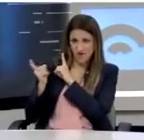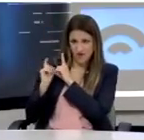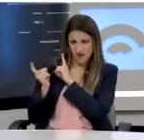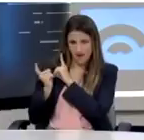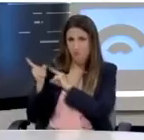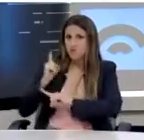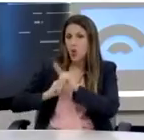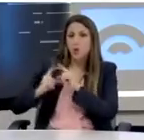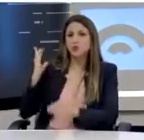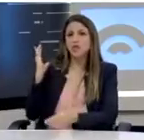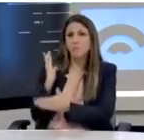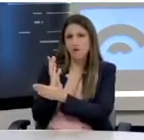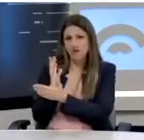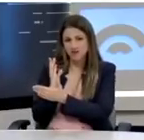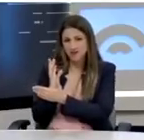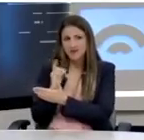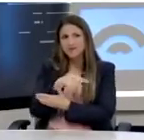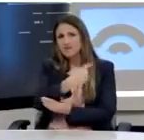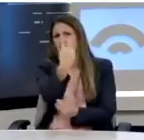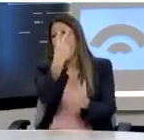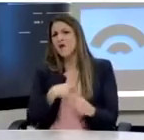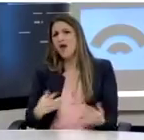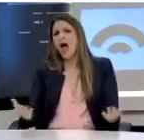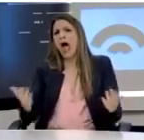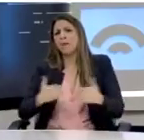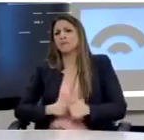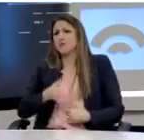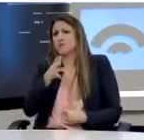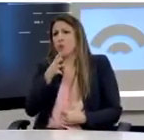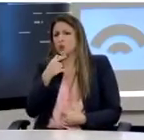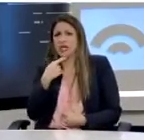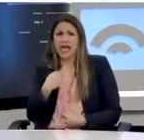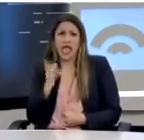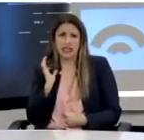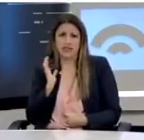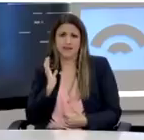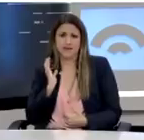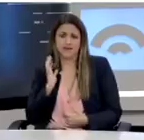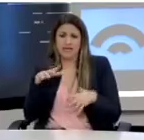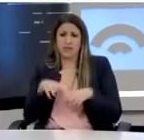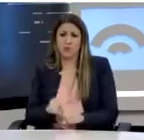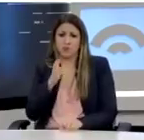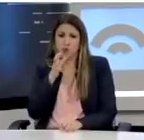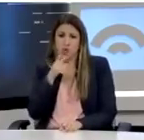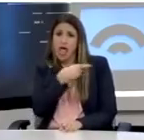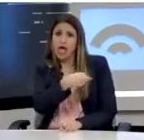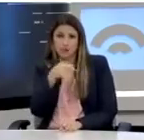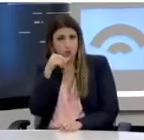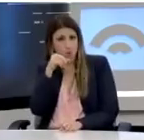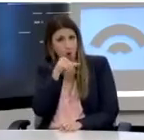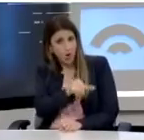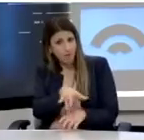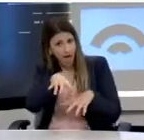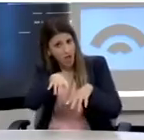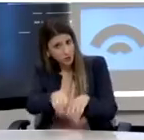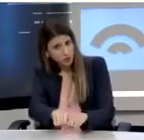εσείς δεν αναγνωρίζετε παρά ως προσωρινούς ενίκους της εξουσίας, ενώ εσείς θεωρείτε τους εαυτούς σας ως